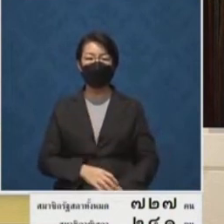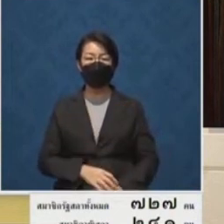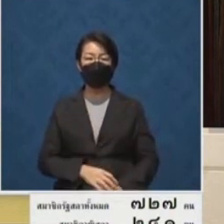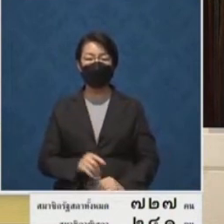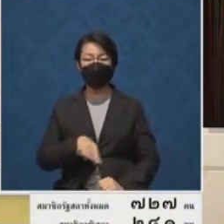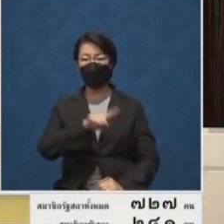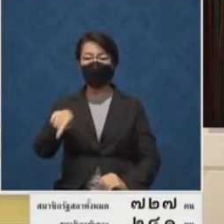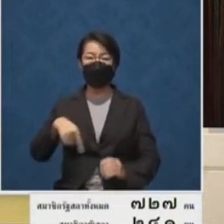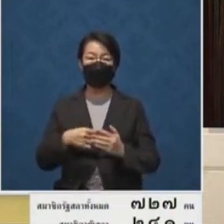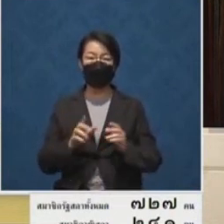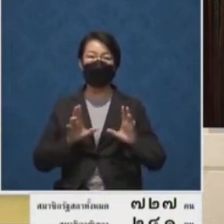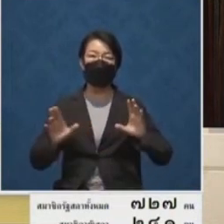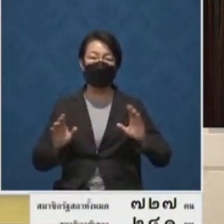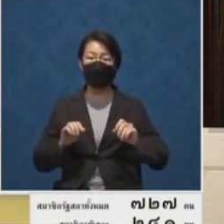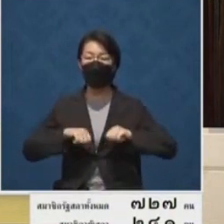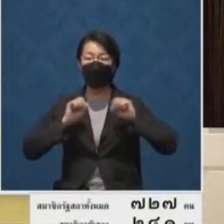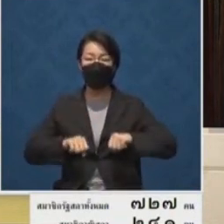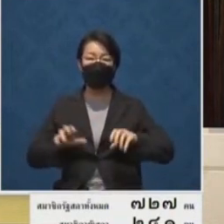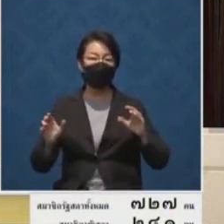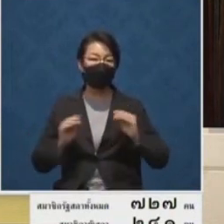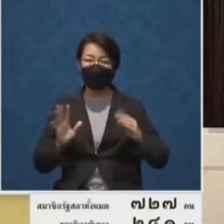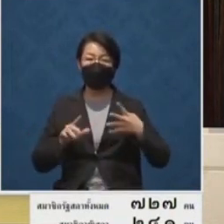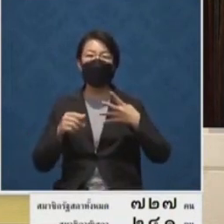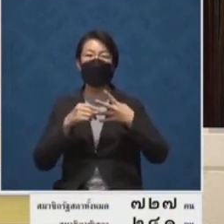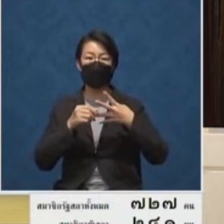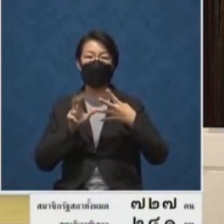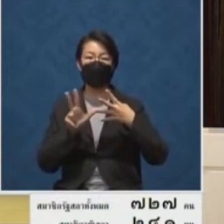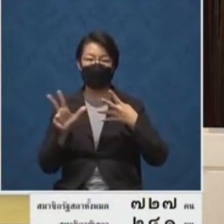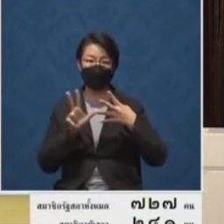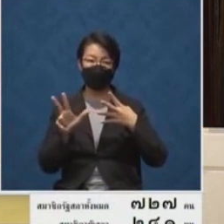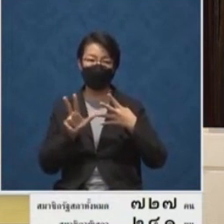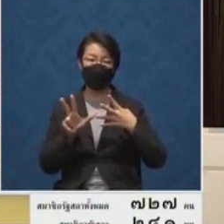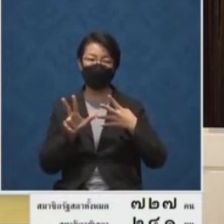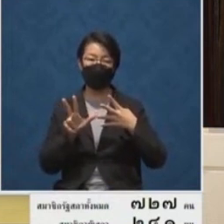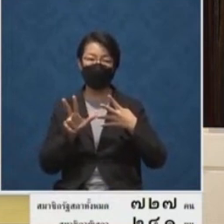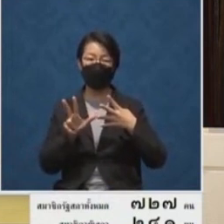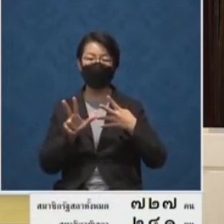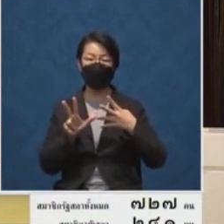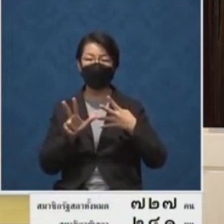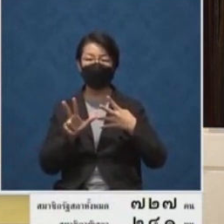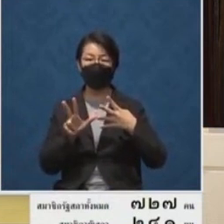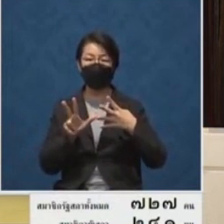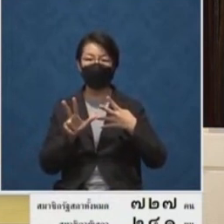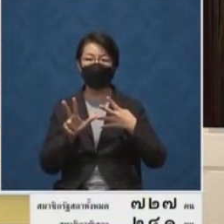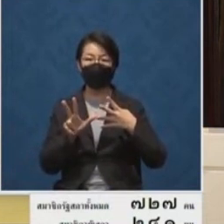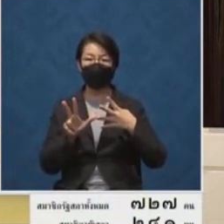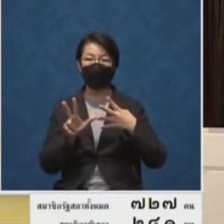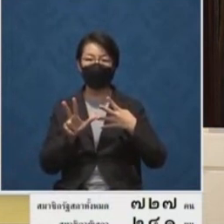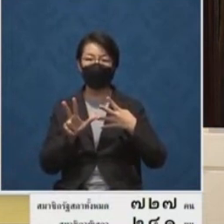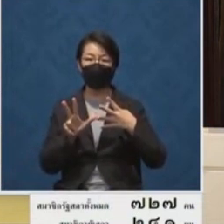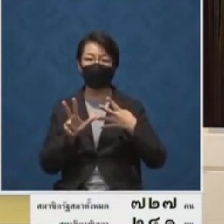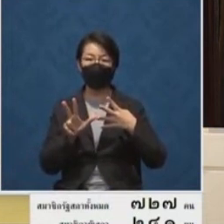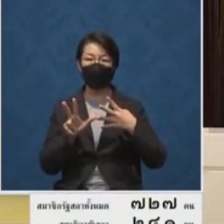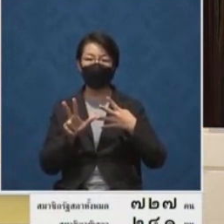าคือน้อยกว่า364ดังนั้นเป็นนามว่าที่ประชุมมีมติไม่รับหลักการร่างรัฐธรรมนูญแห่งราชอาณ